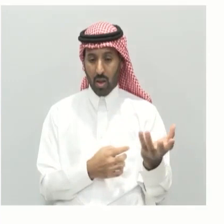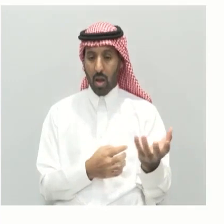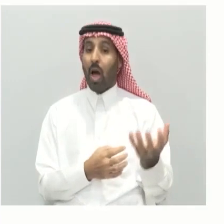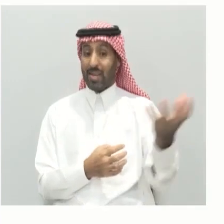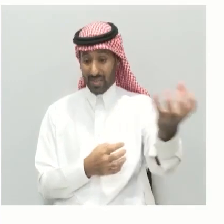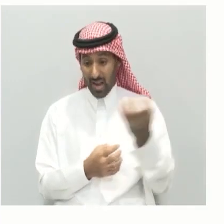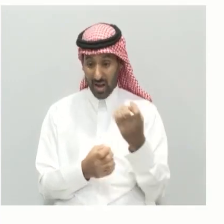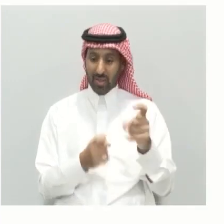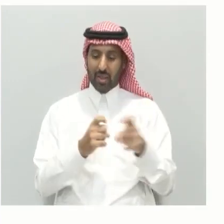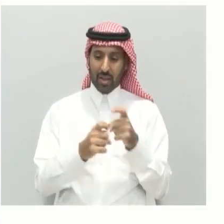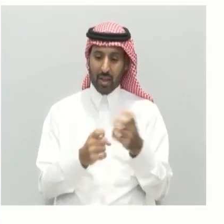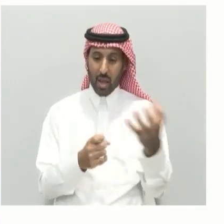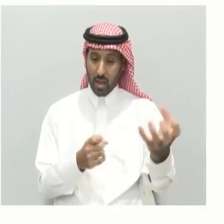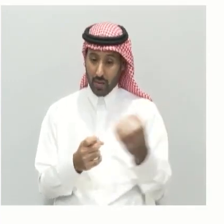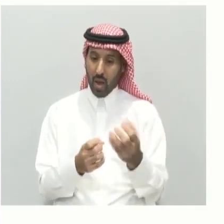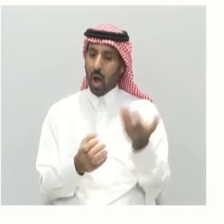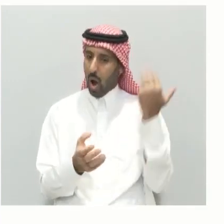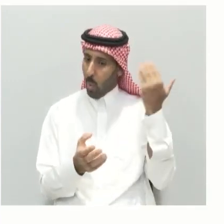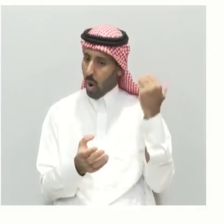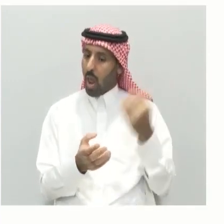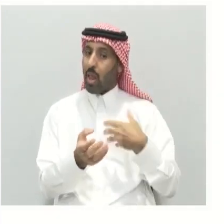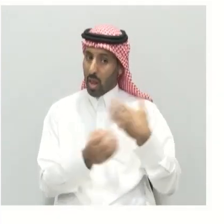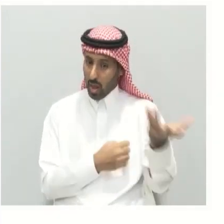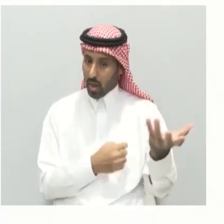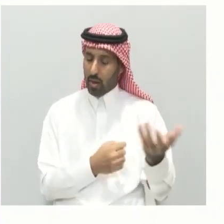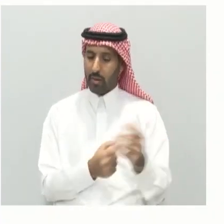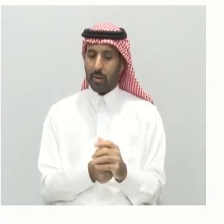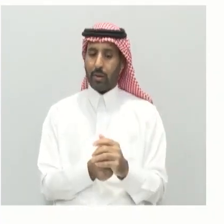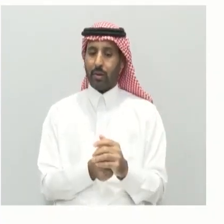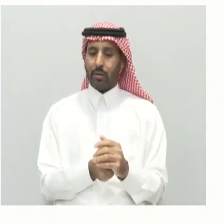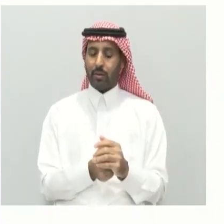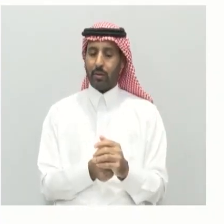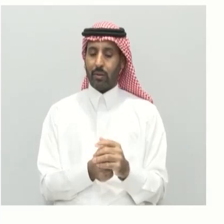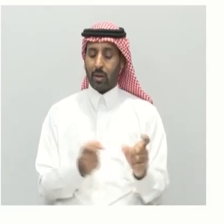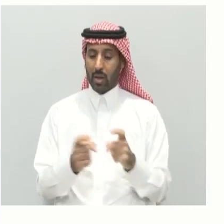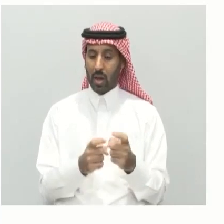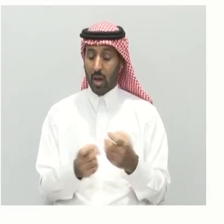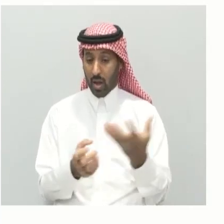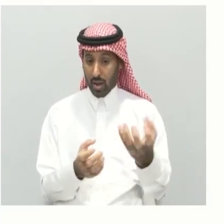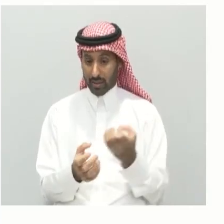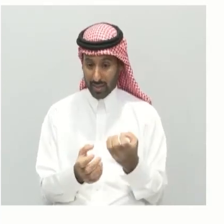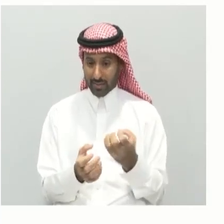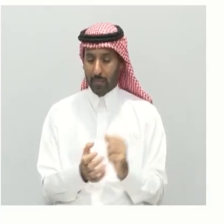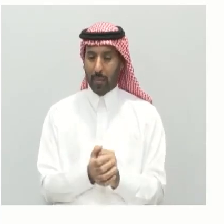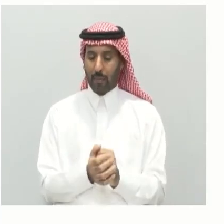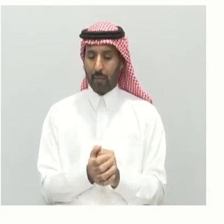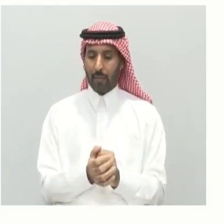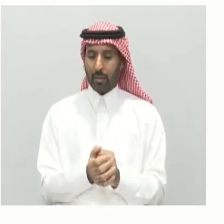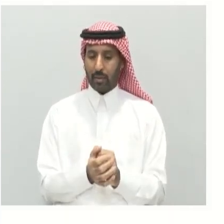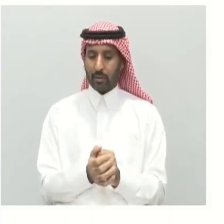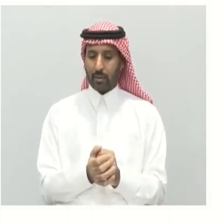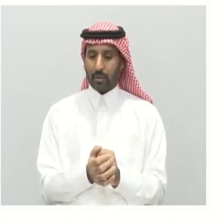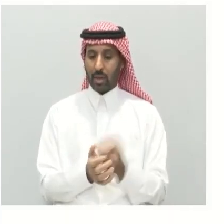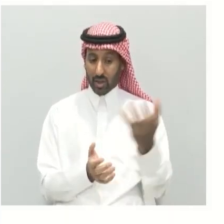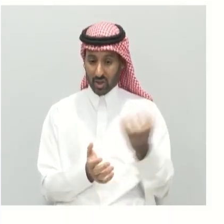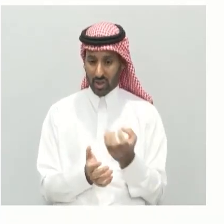الالكترونات ما دام انه مستقبل معناته كسب والكسب عندي ايش الكسب عندي ايش هنا الكسب عندي هنا